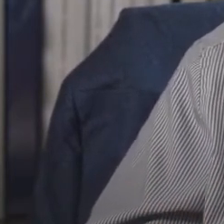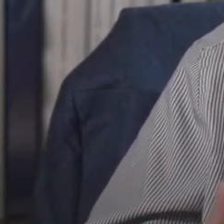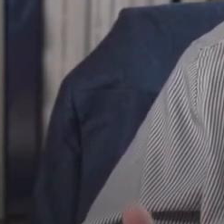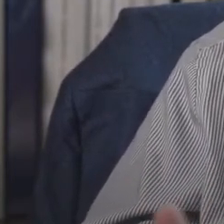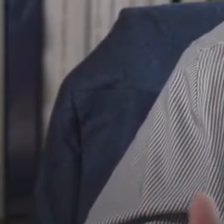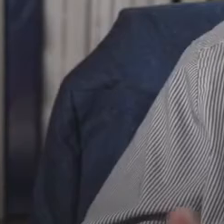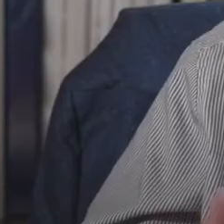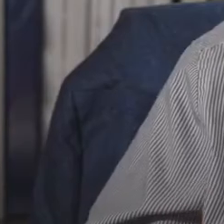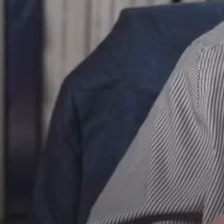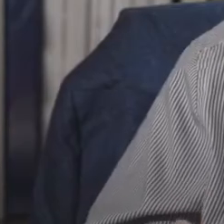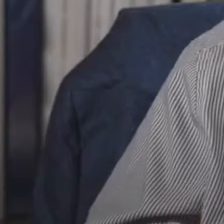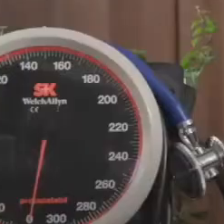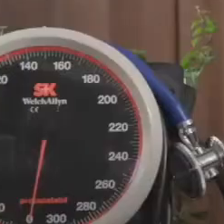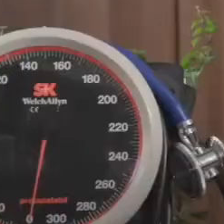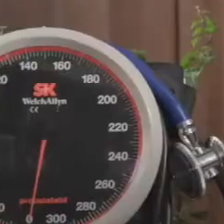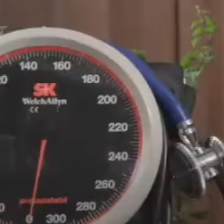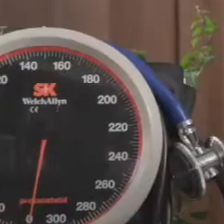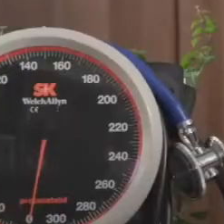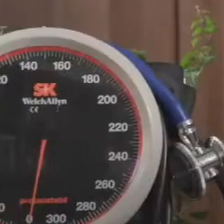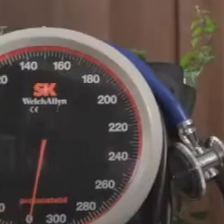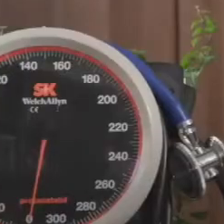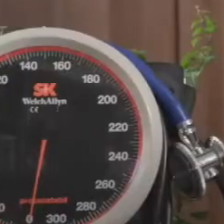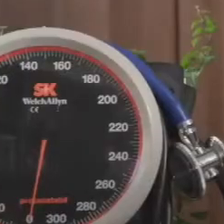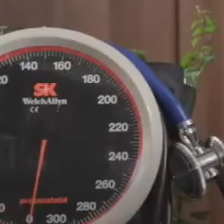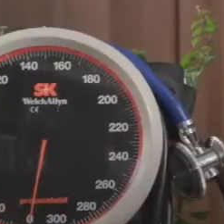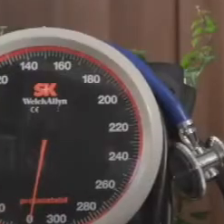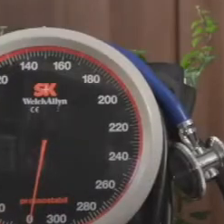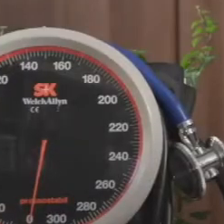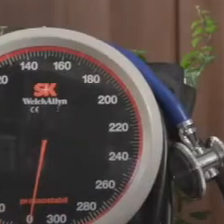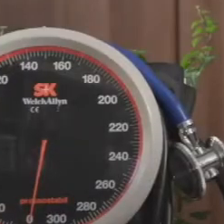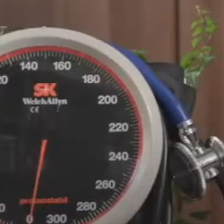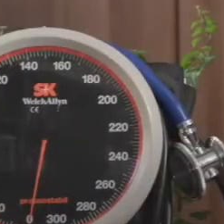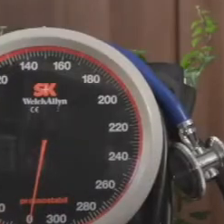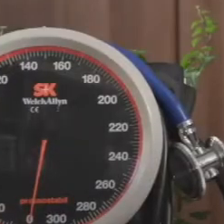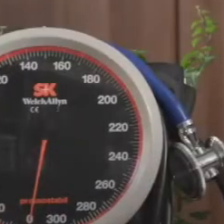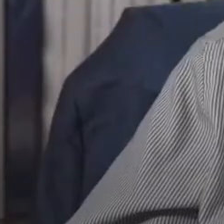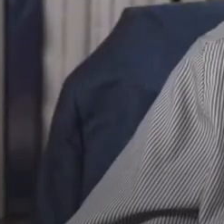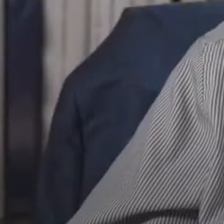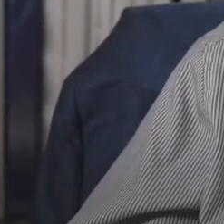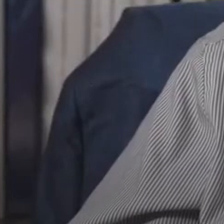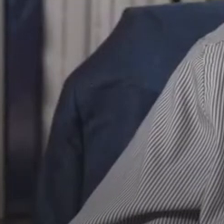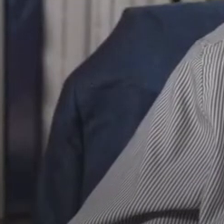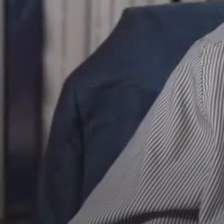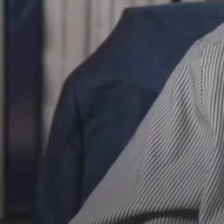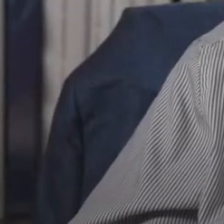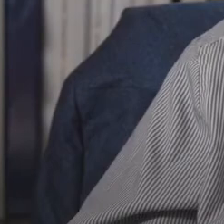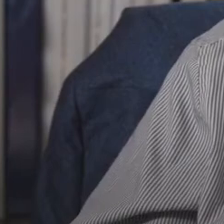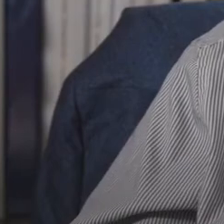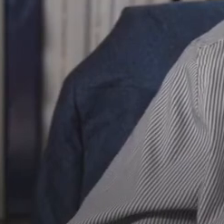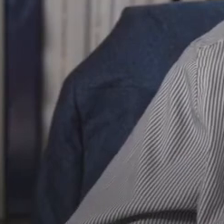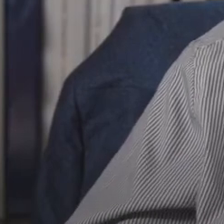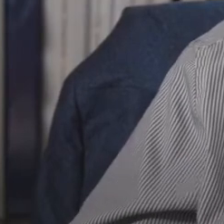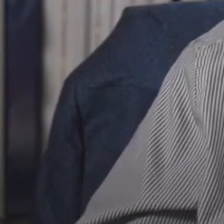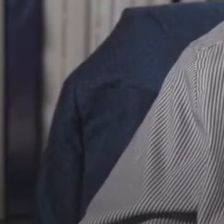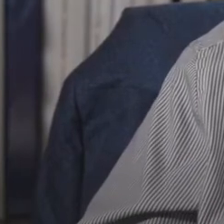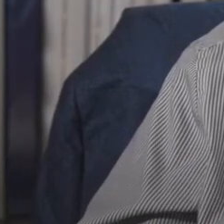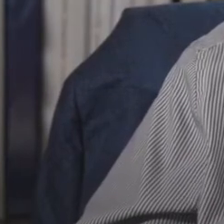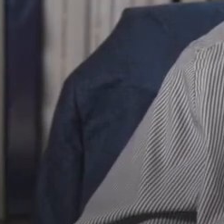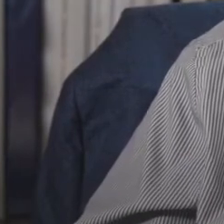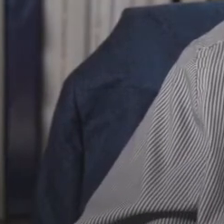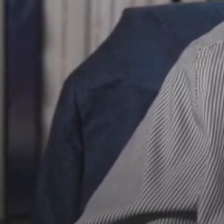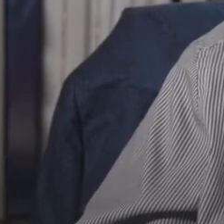je geïnterveneerd. En is dat zo? Hebben ze daar een punt? Nee. Uit de onderzoeken die eigenlijk